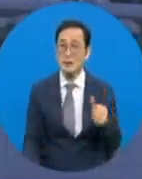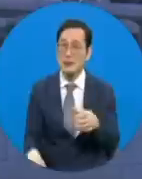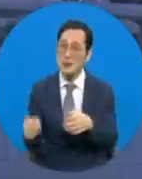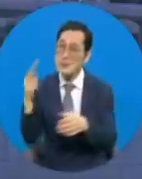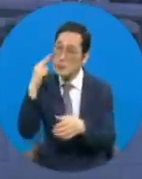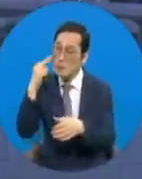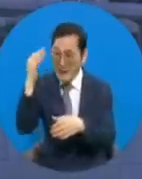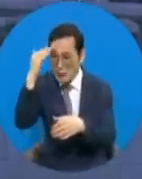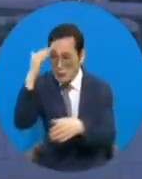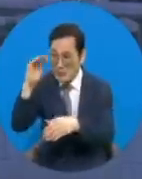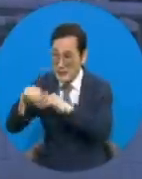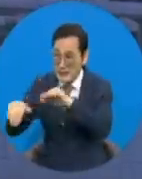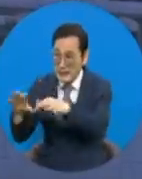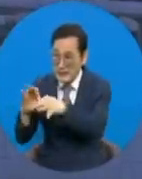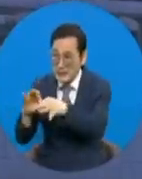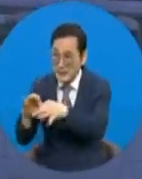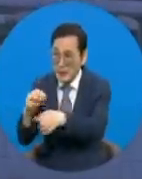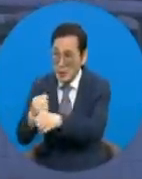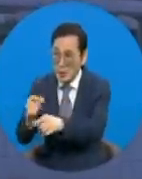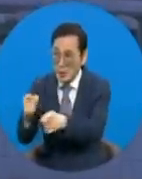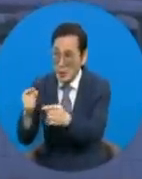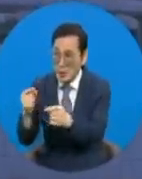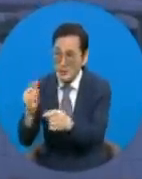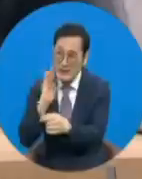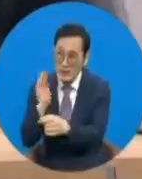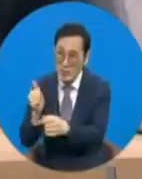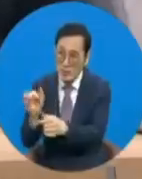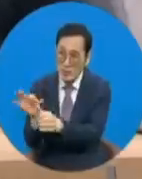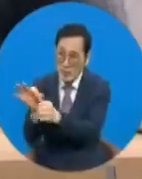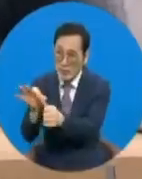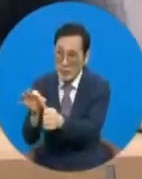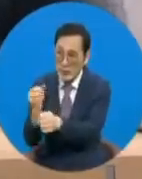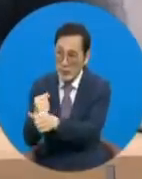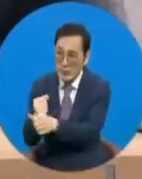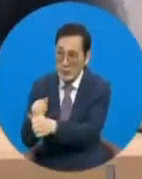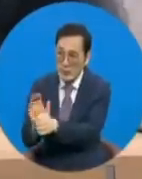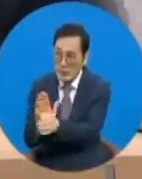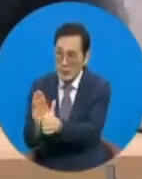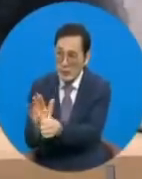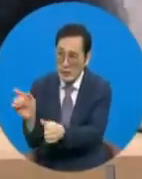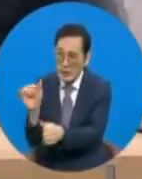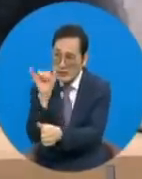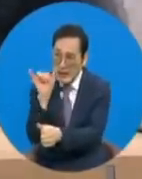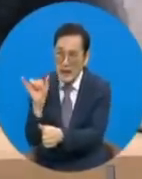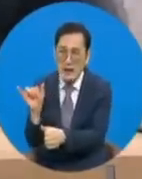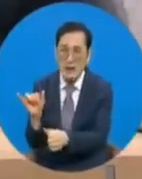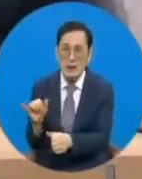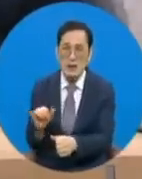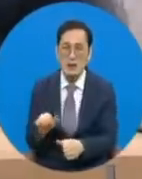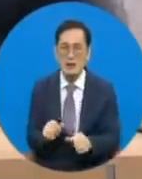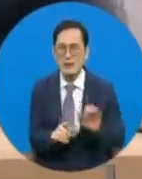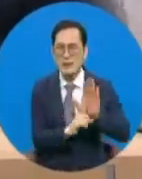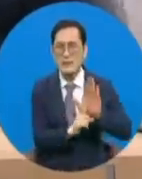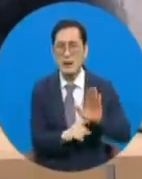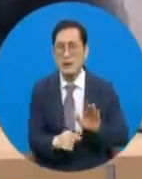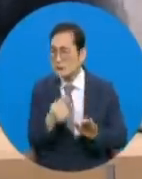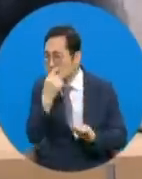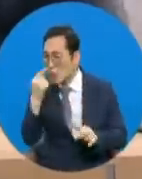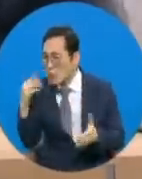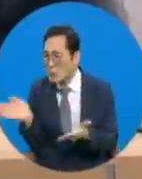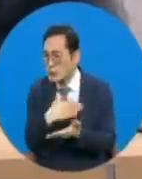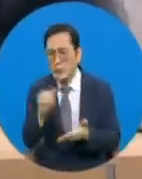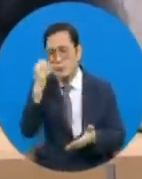계속해서 얘기를 하고 있어요. 근데 이게 말뿐이지 사실은 어떤 뭐 단서라는 게 있어야 되는데, 뭐라도 증거라도 있어야 되는데 왜 계속 이러는